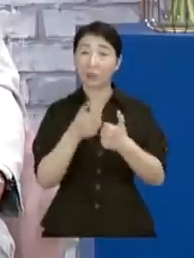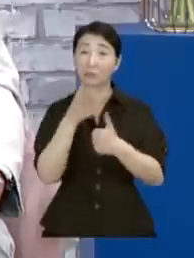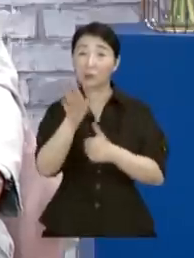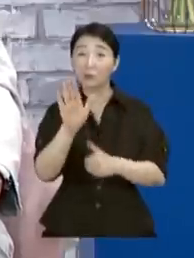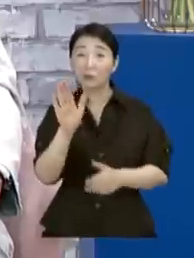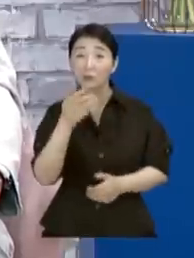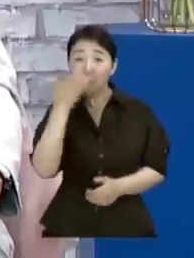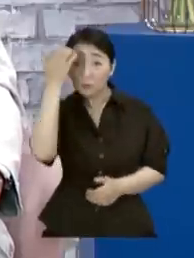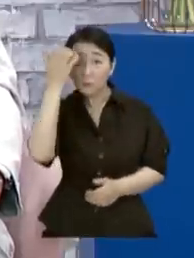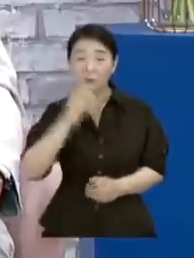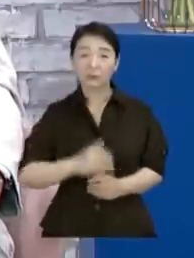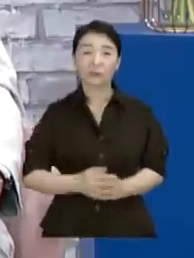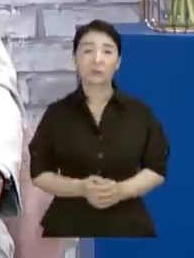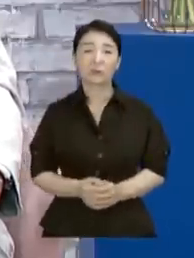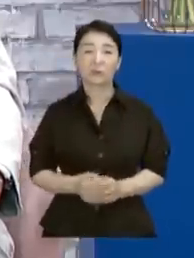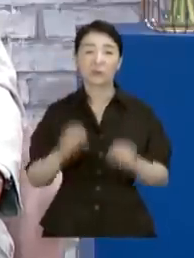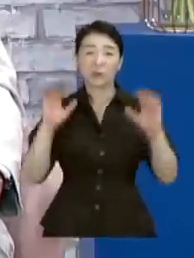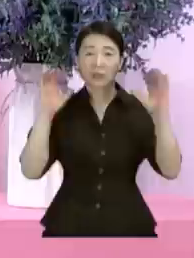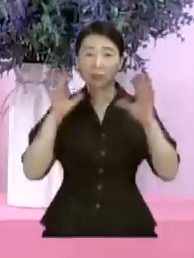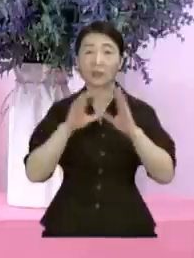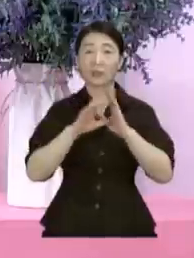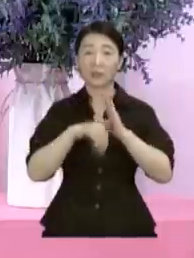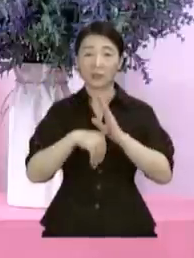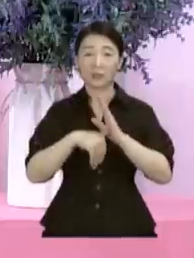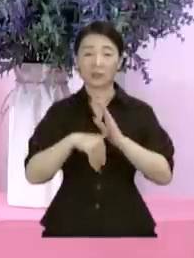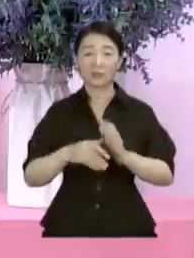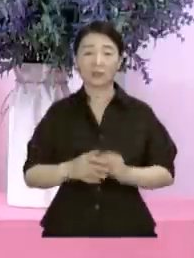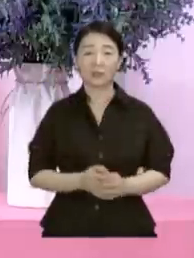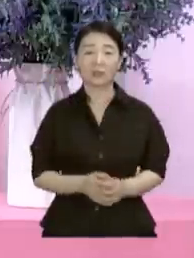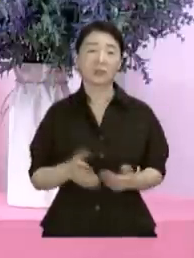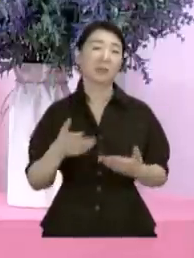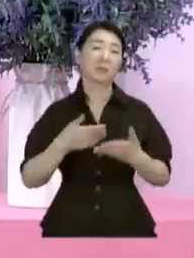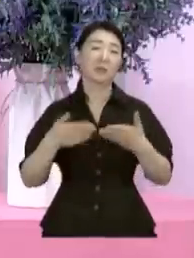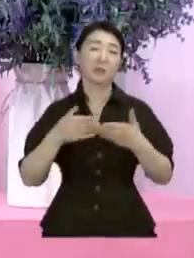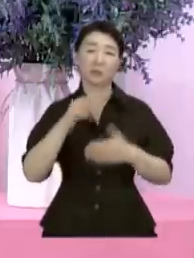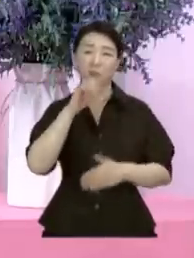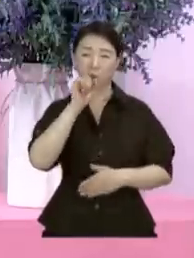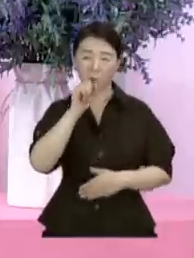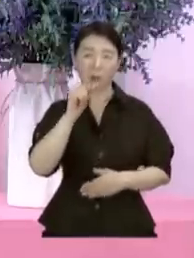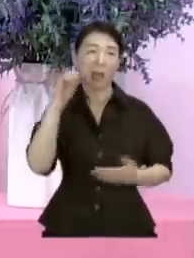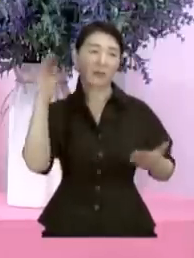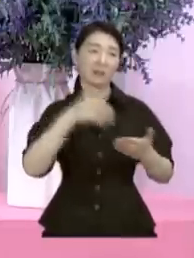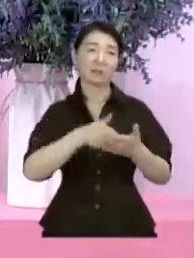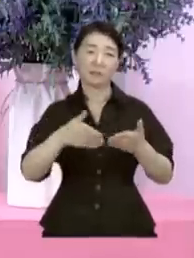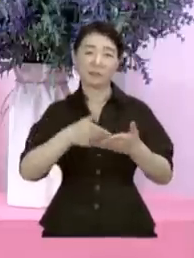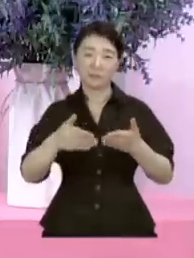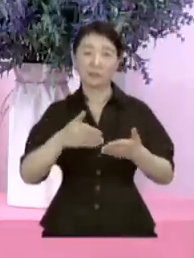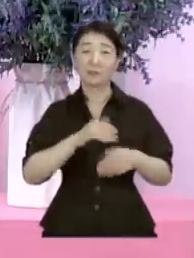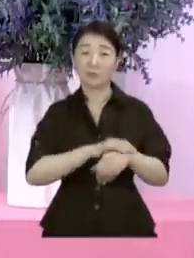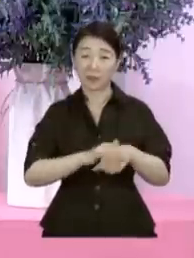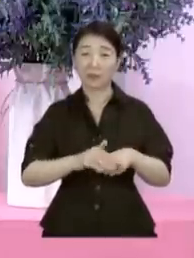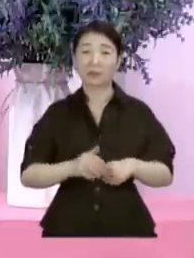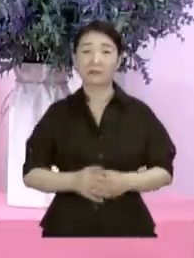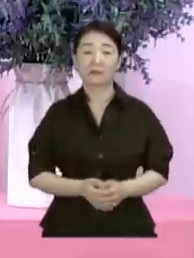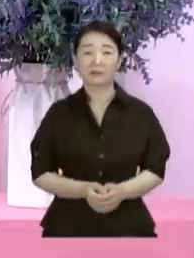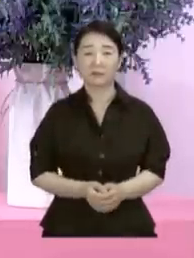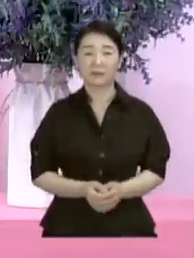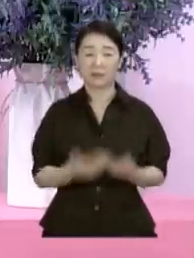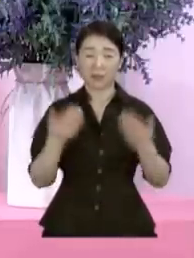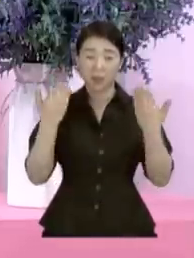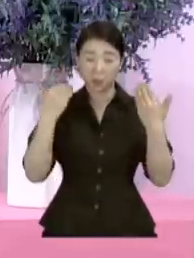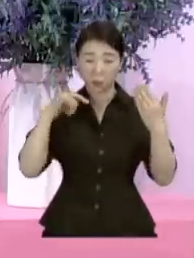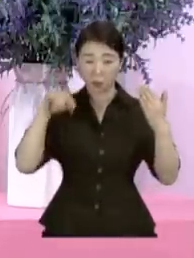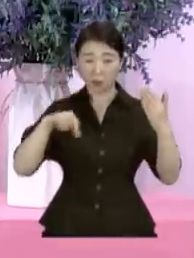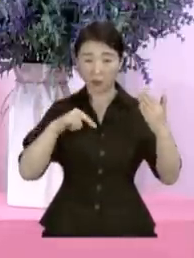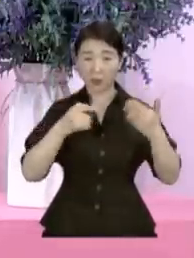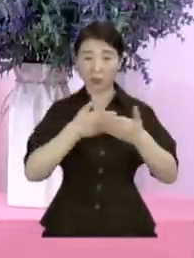게 꿈이셨던 거예요? 아니요. 어렸을 때는 제가 이제 전 미술을 좋아하고 그림을 좀 잘 그렸어요. 네. 그래서 학교에서